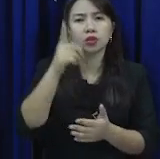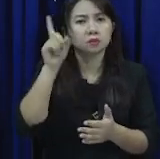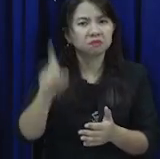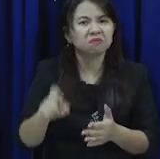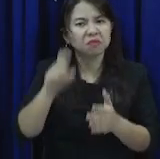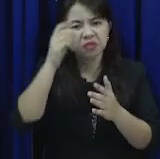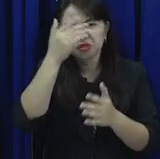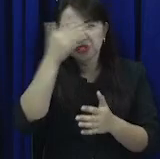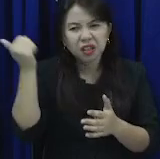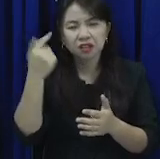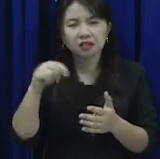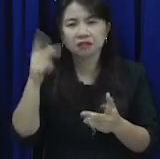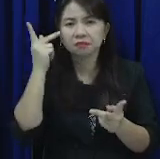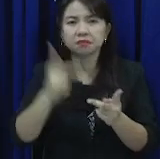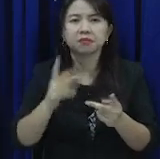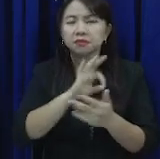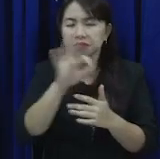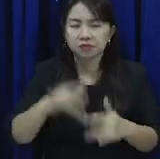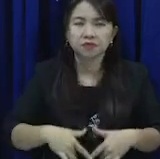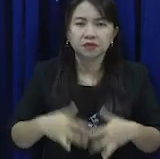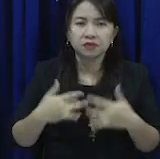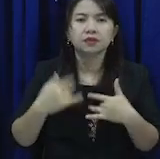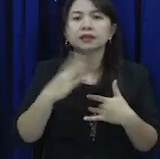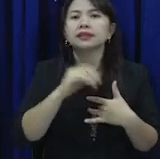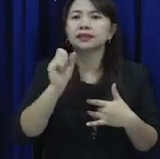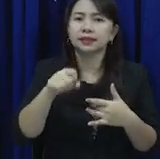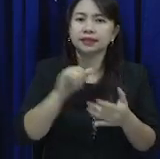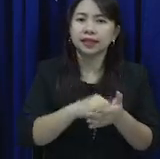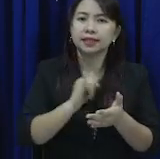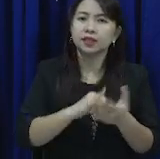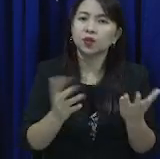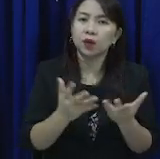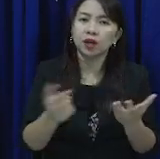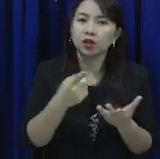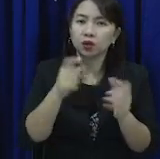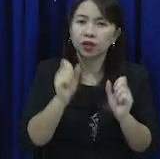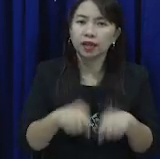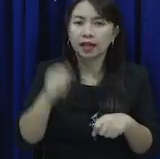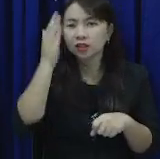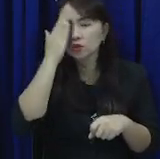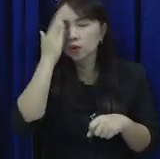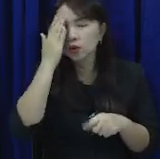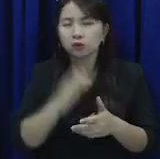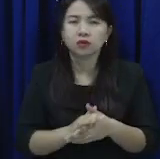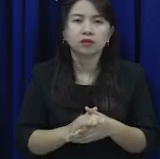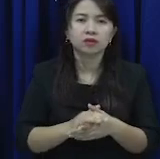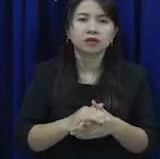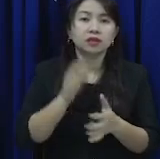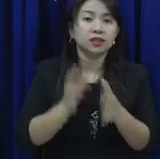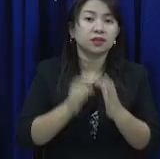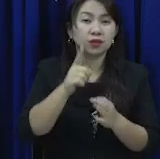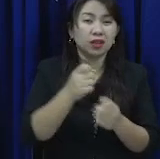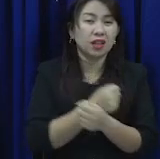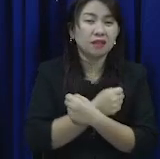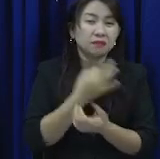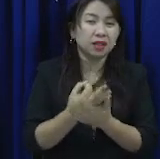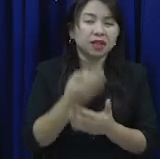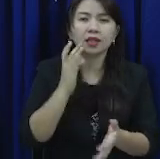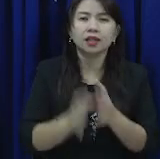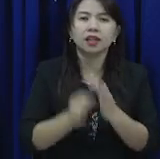right malalaman m napapamahal ka na sa pera pag less na ang punta ng pera mo Sa